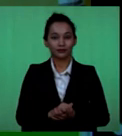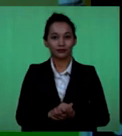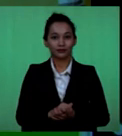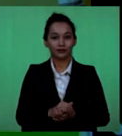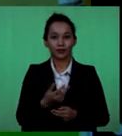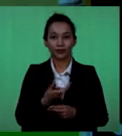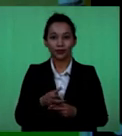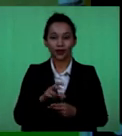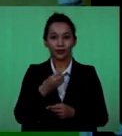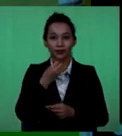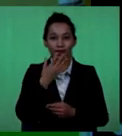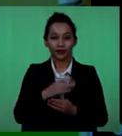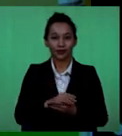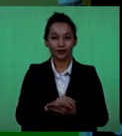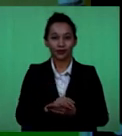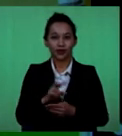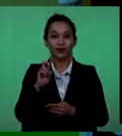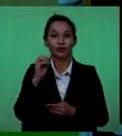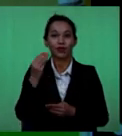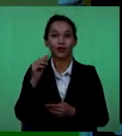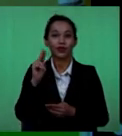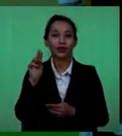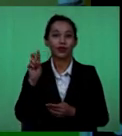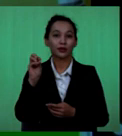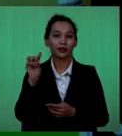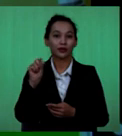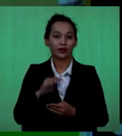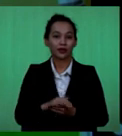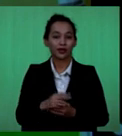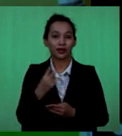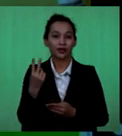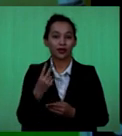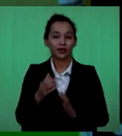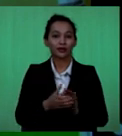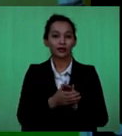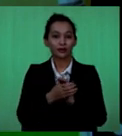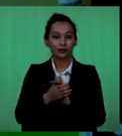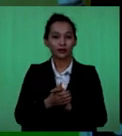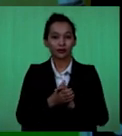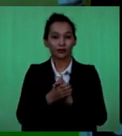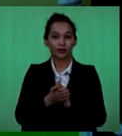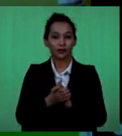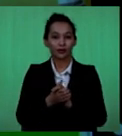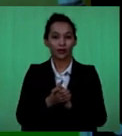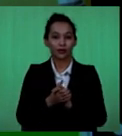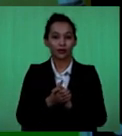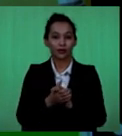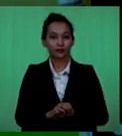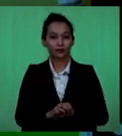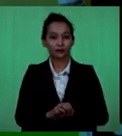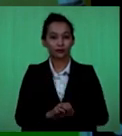Juda yaxshi, debdi beshik tervatar. Ikkalasi ahil o'rtoq bo'lib, inoq yashay